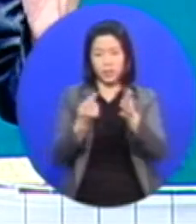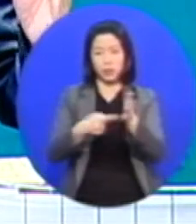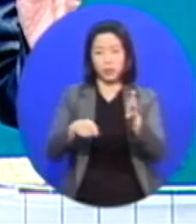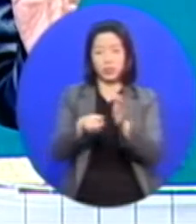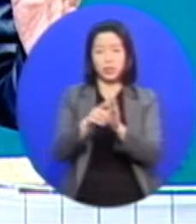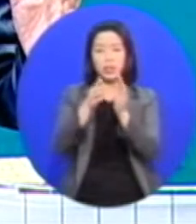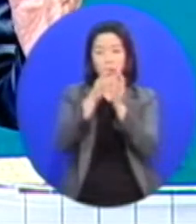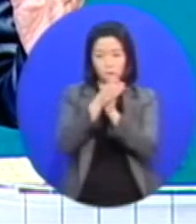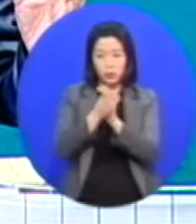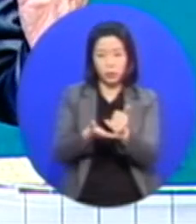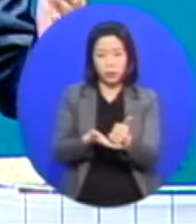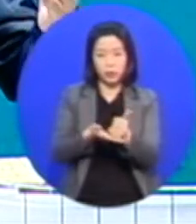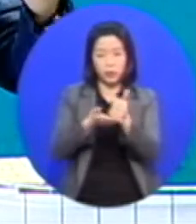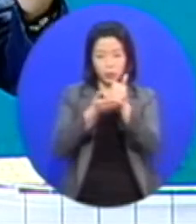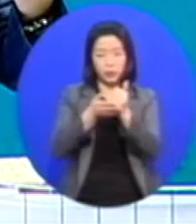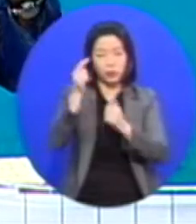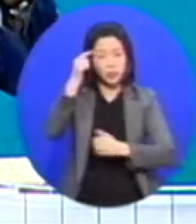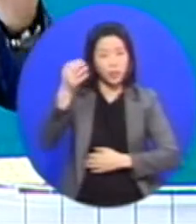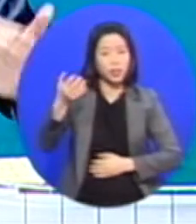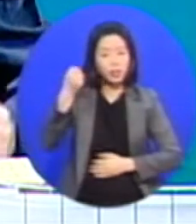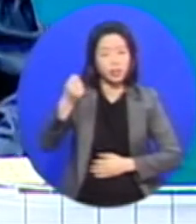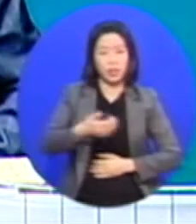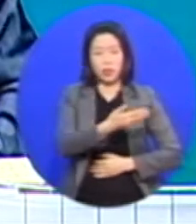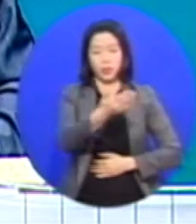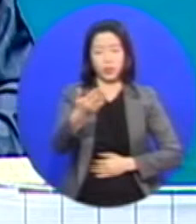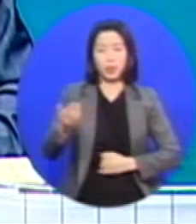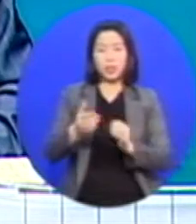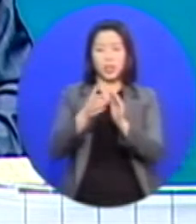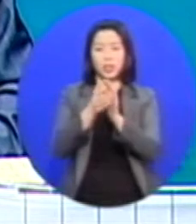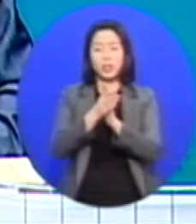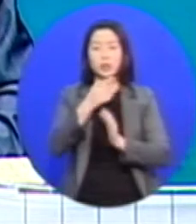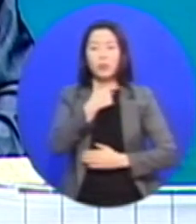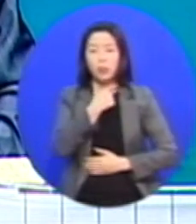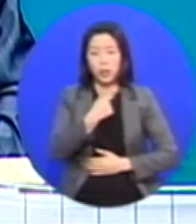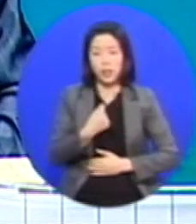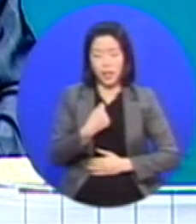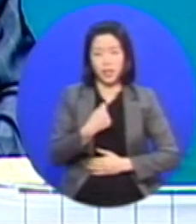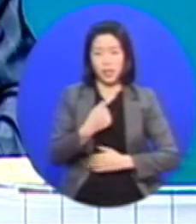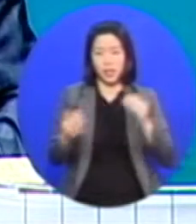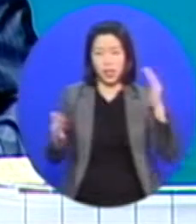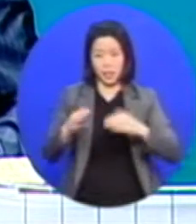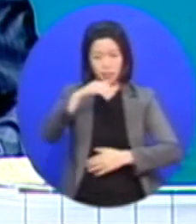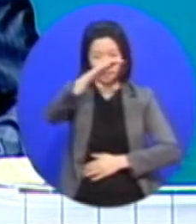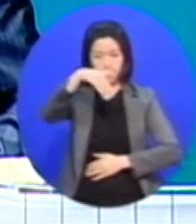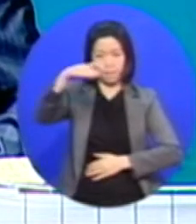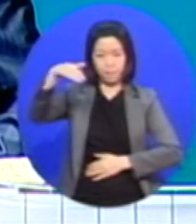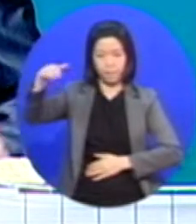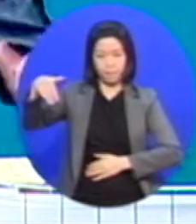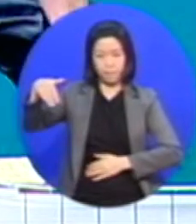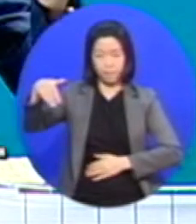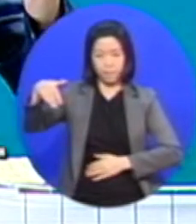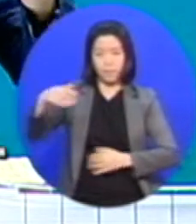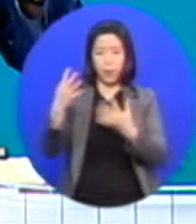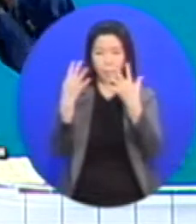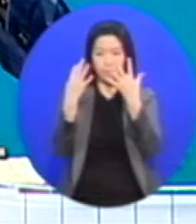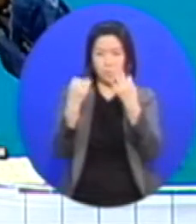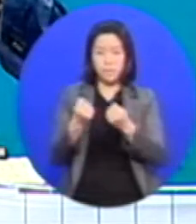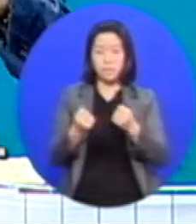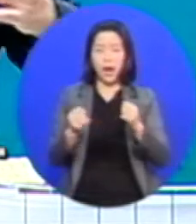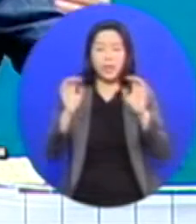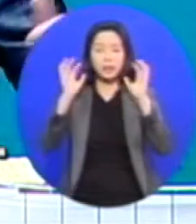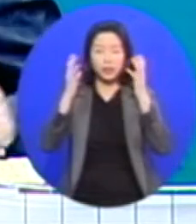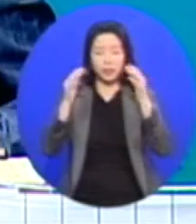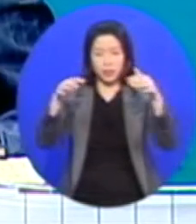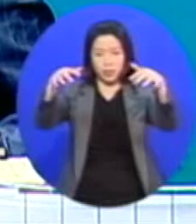좀 섬겨야 되겠다 그래서 너희들 중의 기도를 받고 싶은 아이들 나오라고 했어요 많은 아이들이 기도를